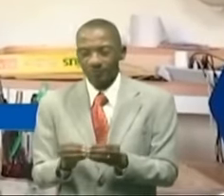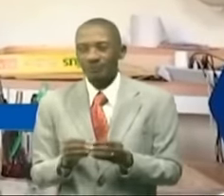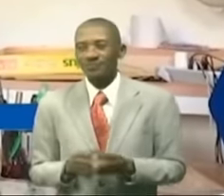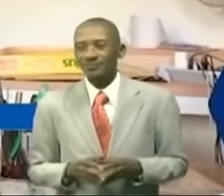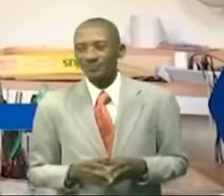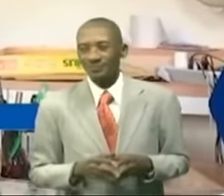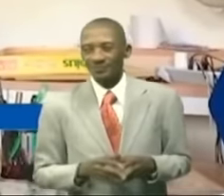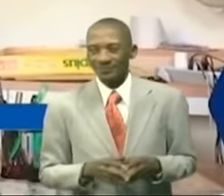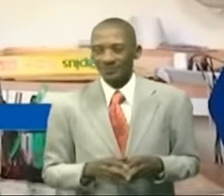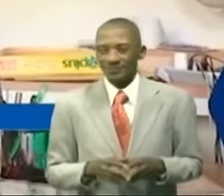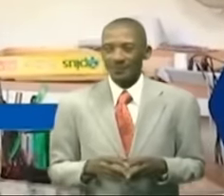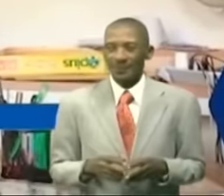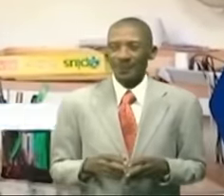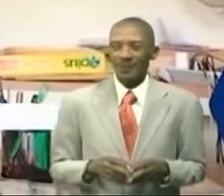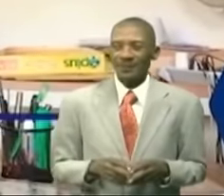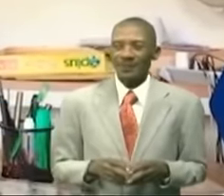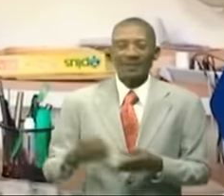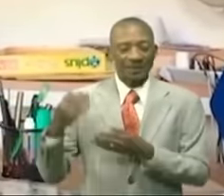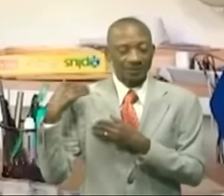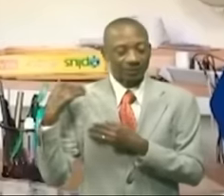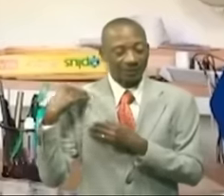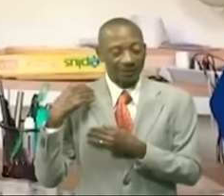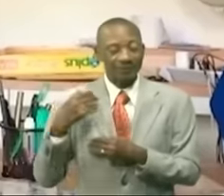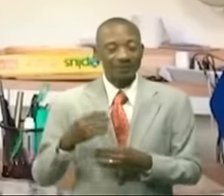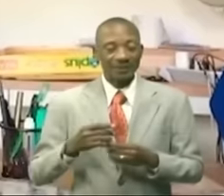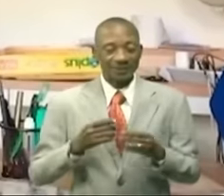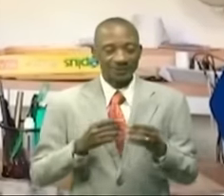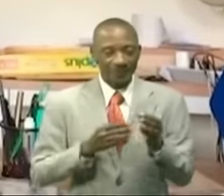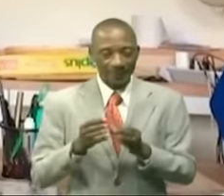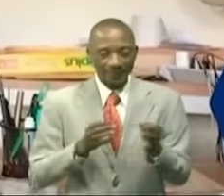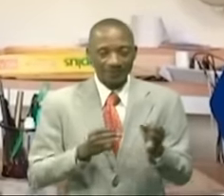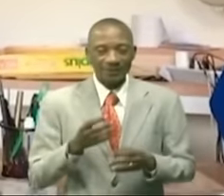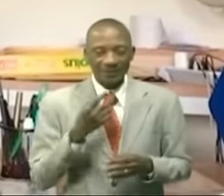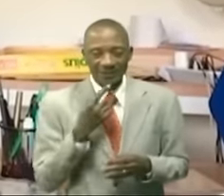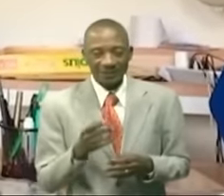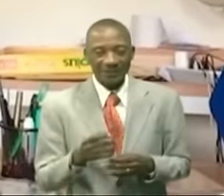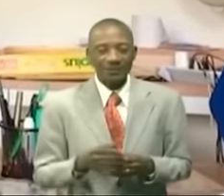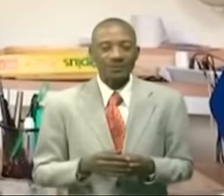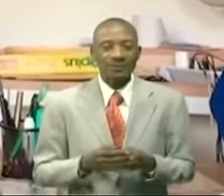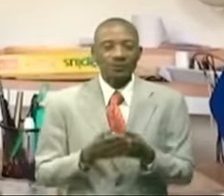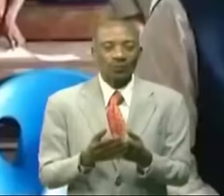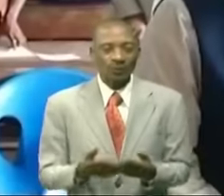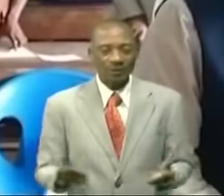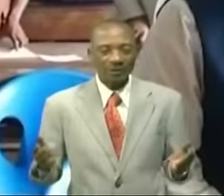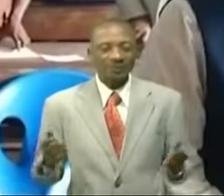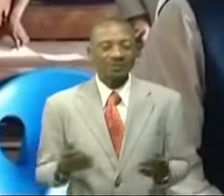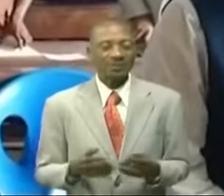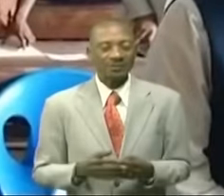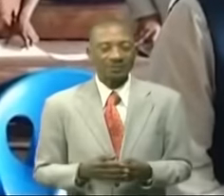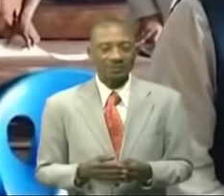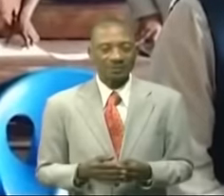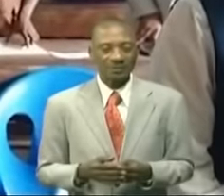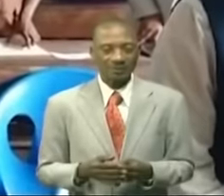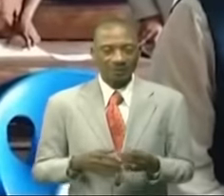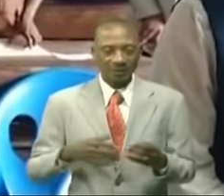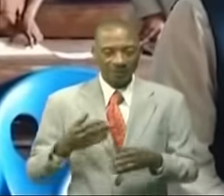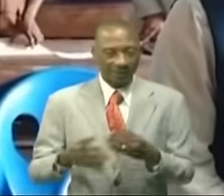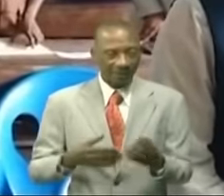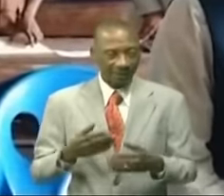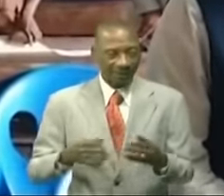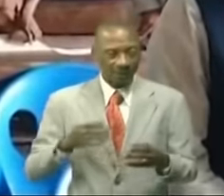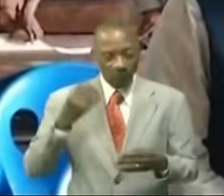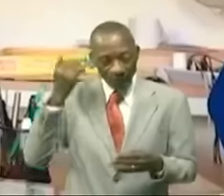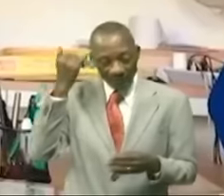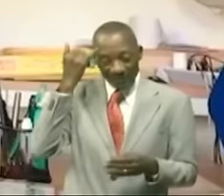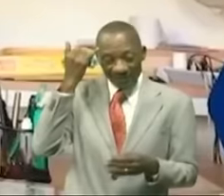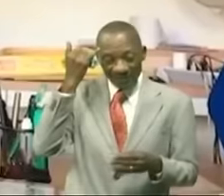notre province éducationnelle. Parce que nous avons compris qu'il y avait des gestions en conflit. Sans arrêter